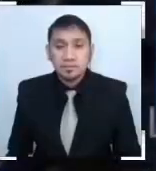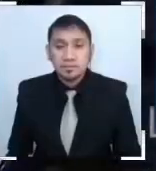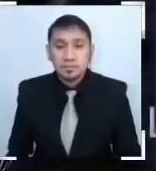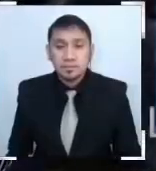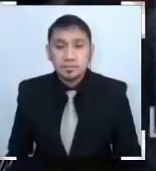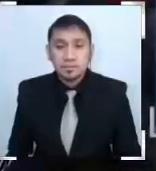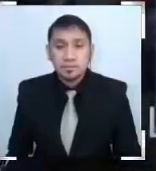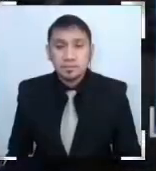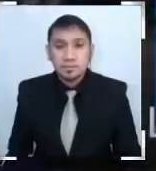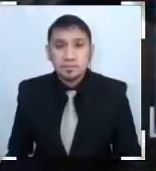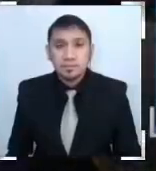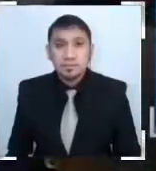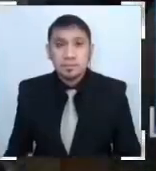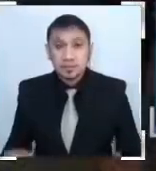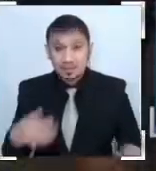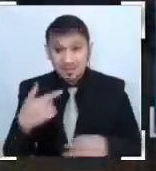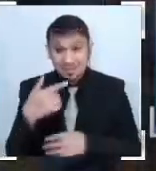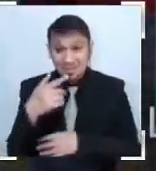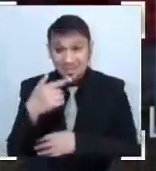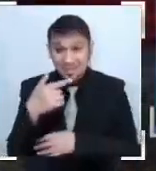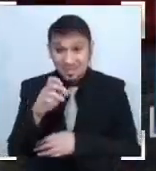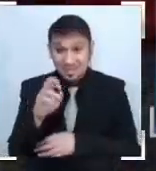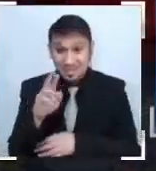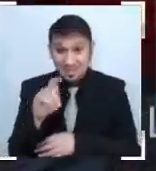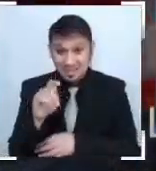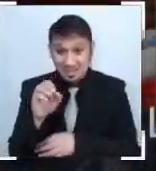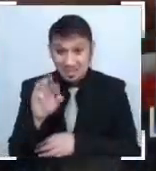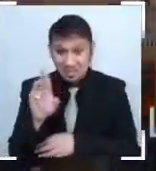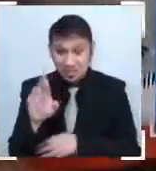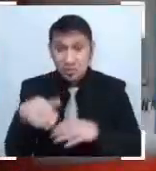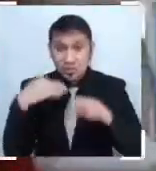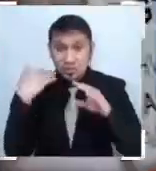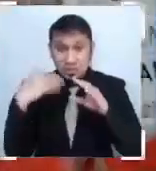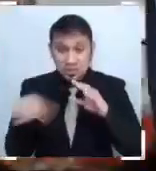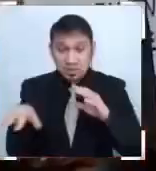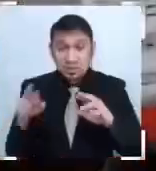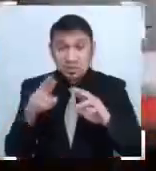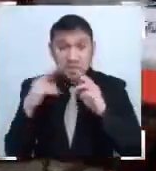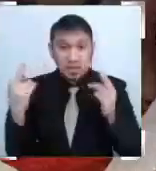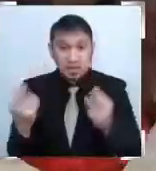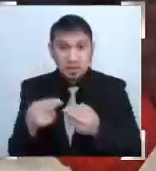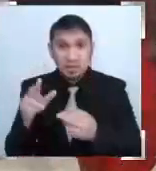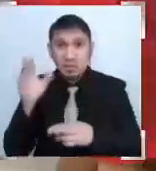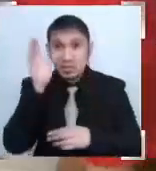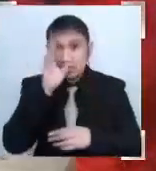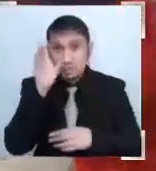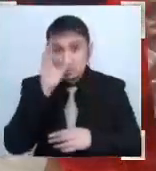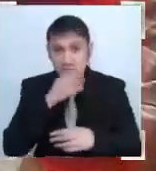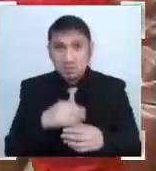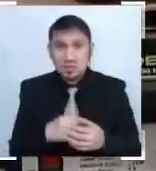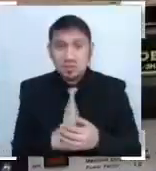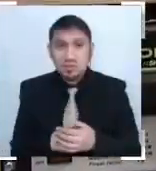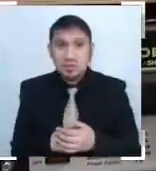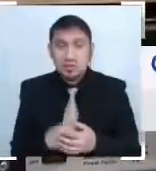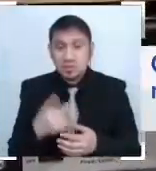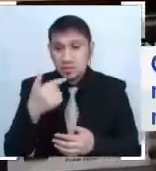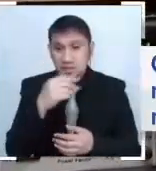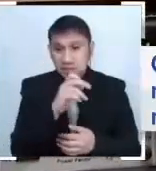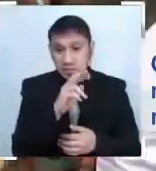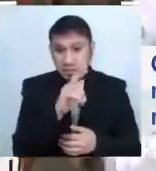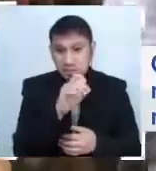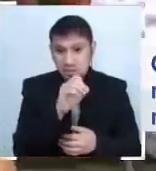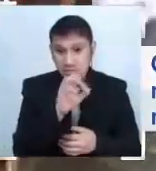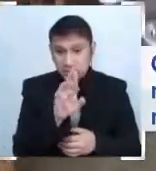Ang nabiling generator ni Romeo, ipapadala raw niya sa mga kamag-anak sa Cebu na hinagupit ng bagyong Odette. Generator din ang pakay ng iba pang